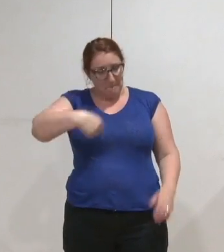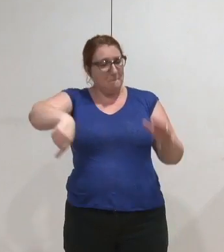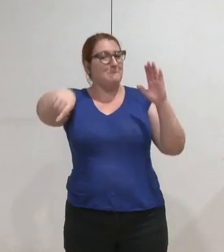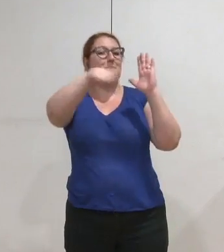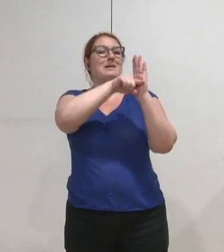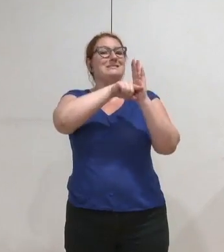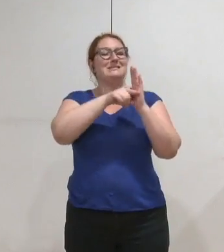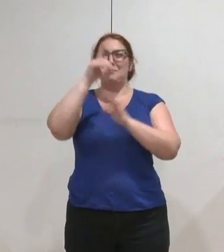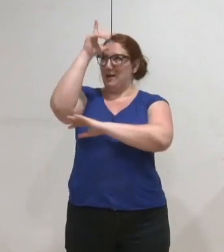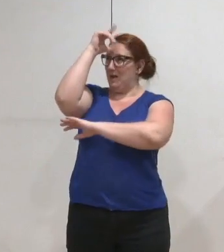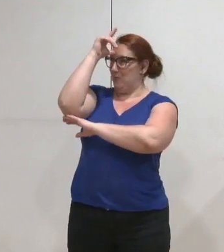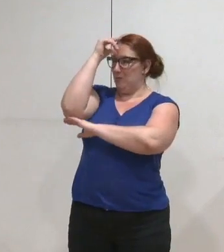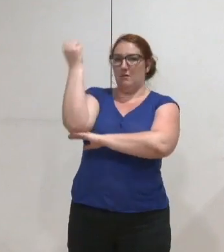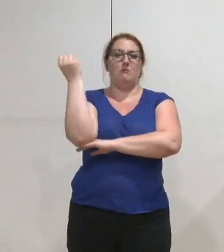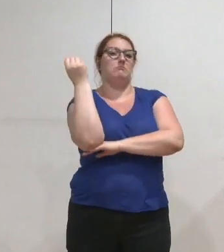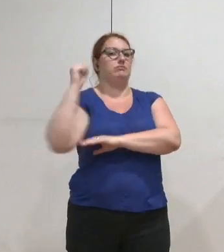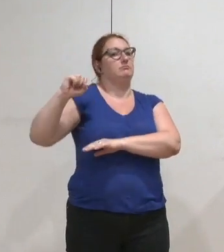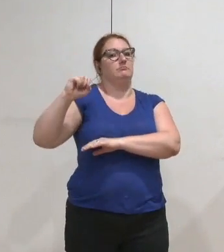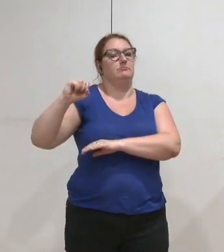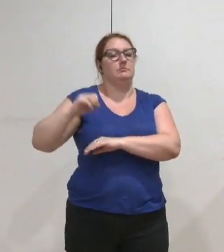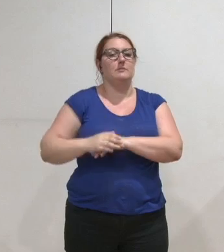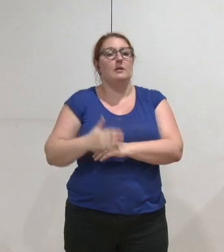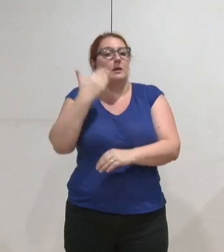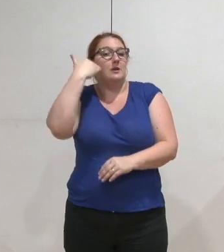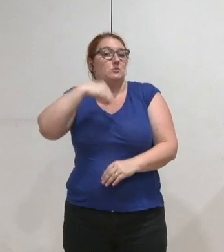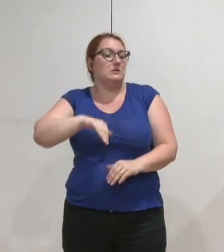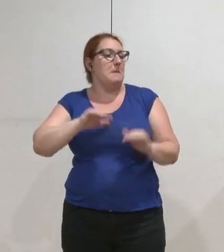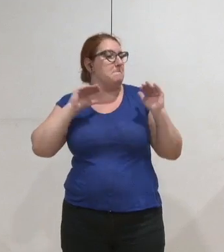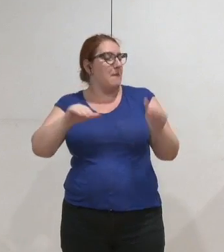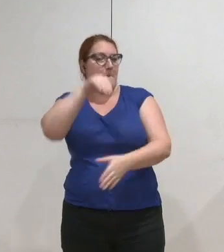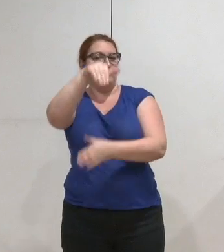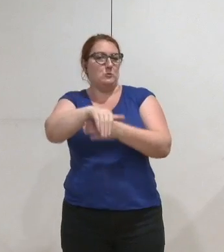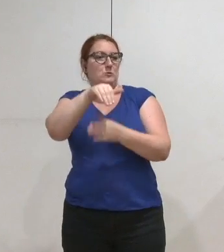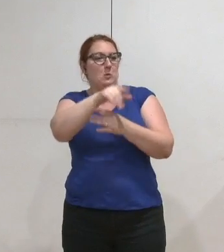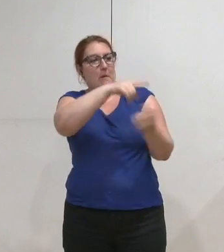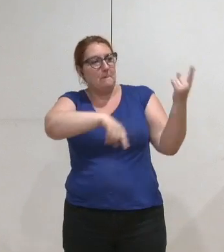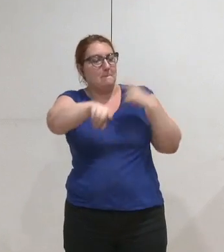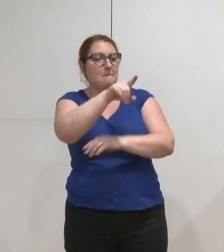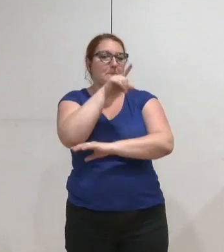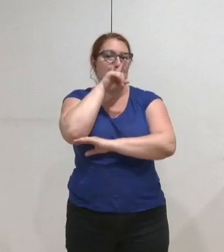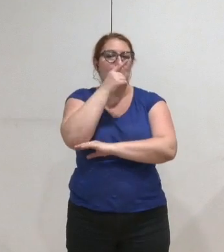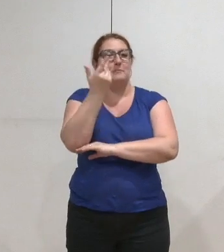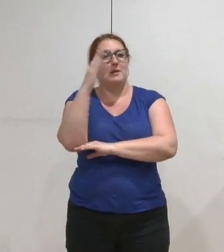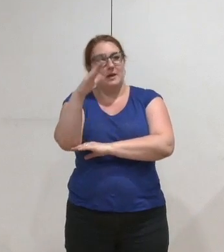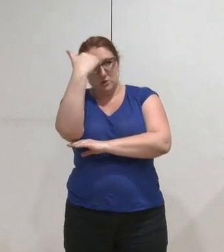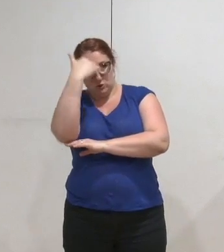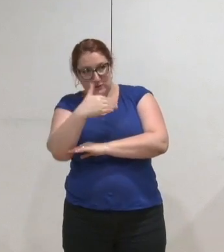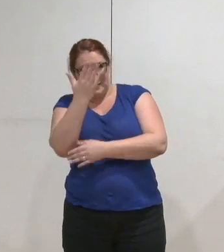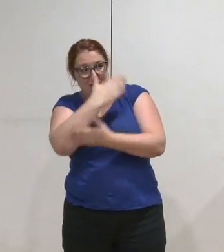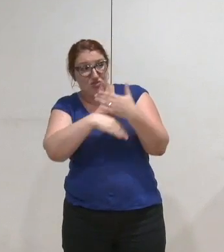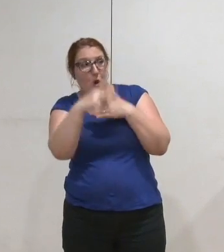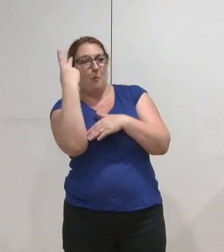républicain et je sais même s'ils ne le diront pas ce soir que dans votre propre majorité certains